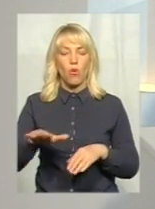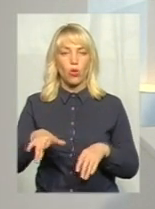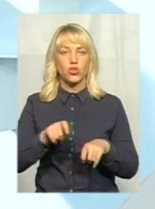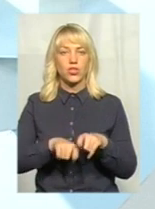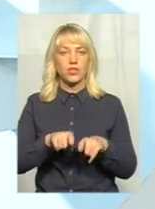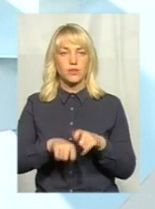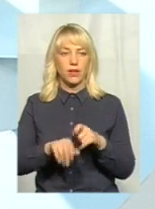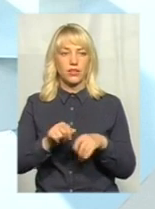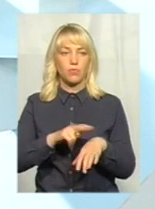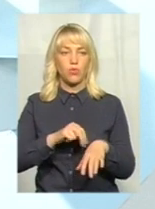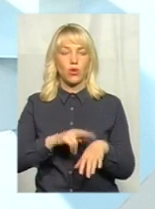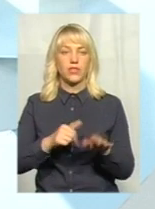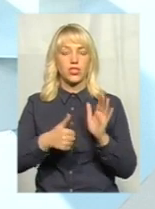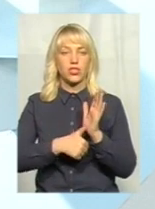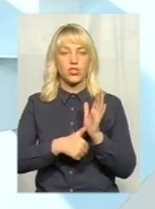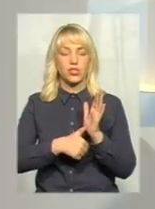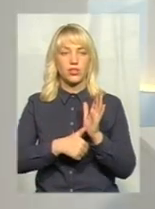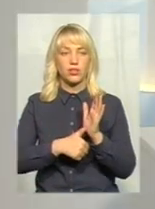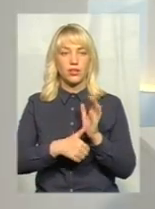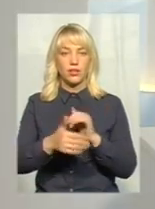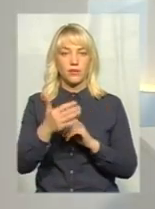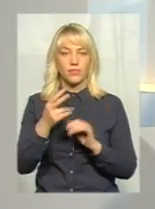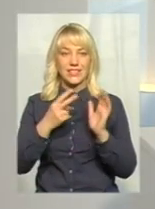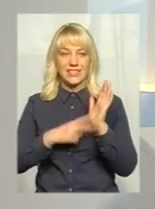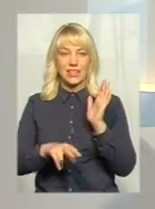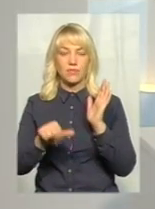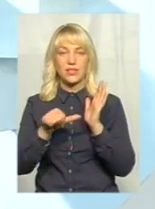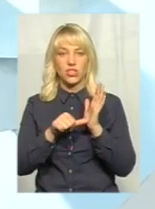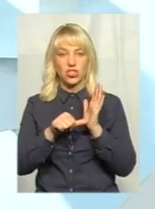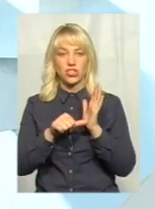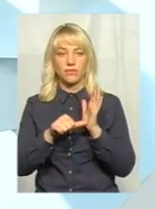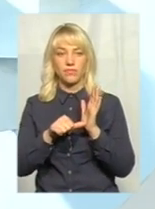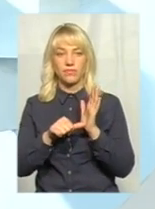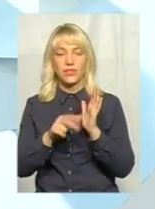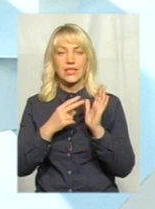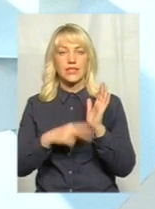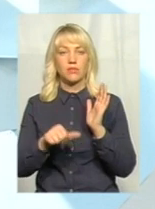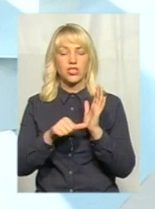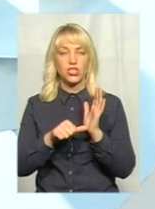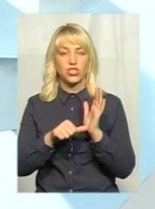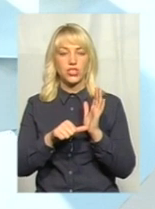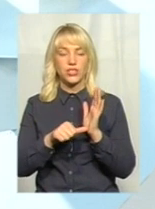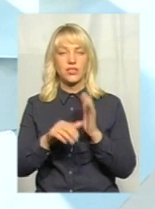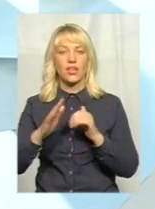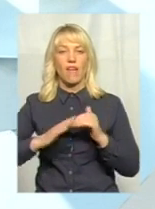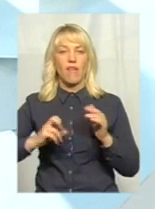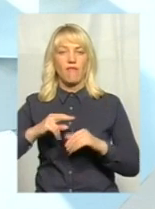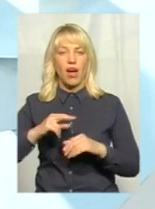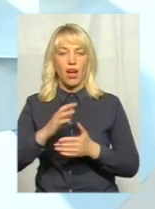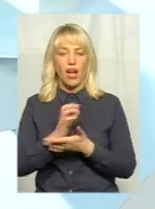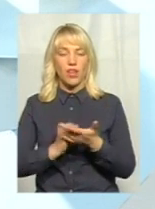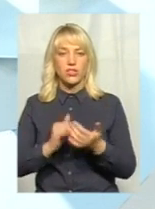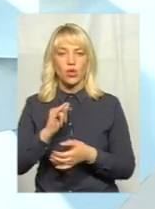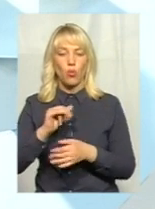поліцію. Якби 6 тисяч... 76 вакансій в поліцію. 76 вакансій в поліцію. От